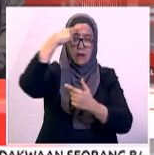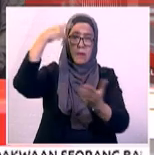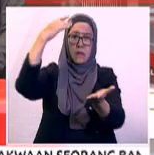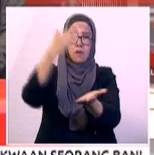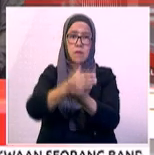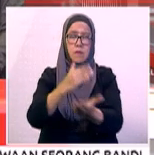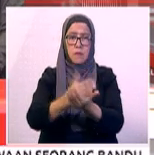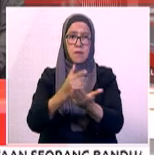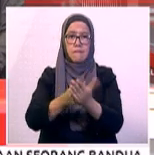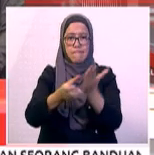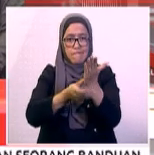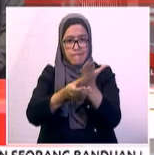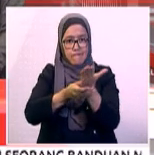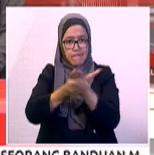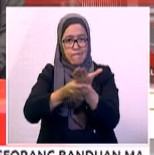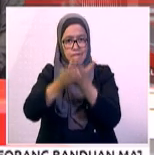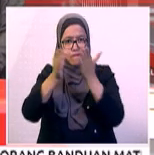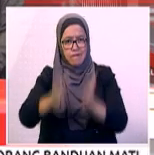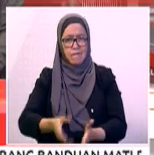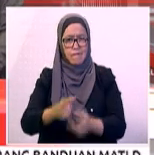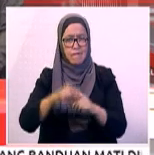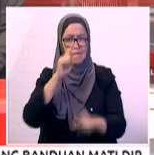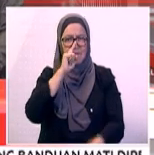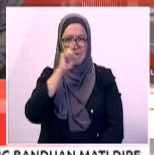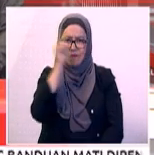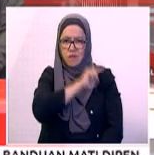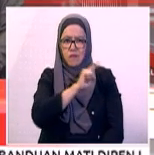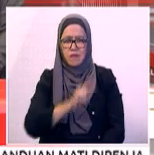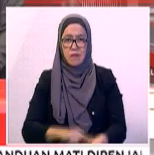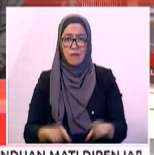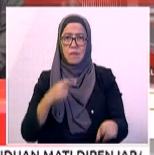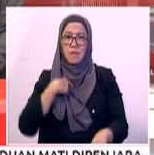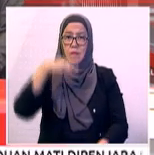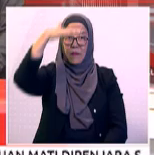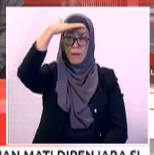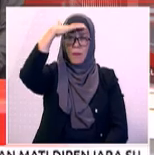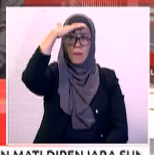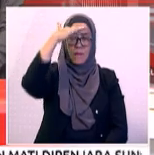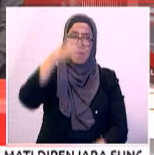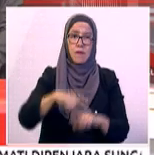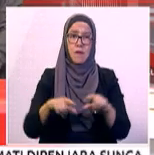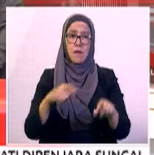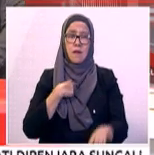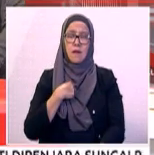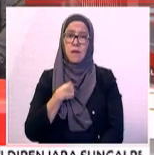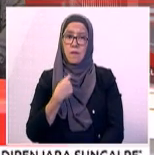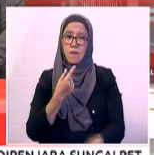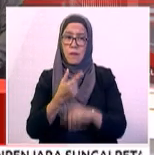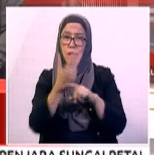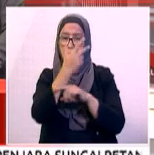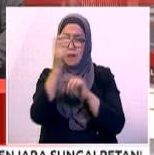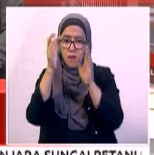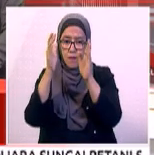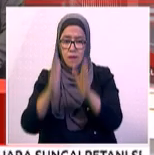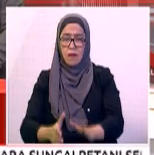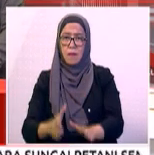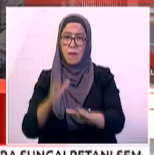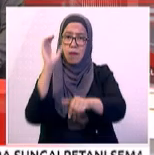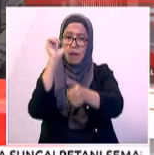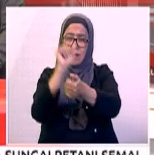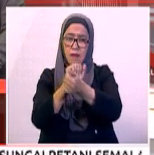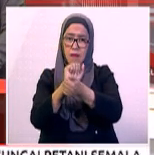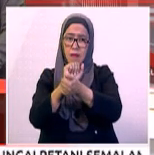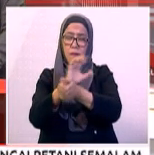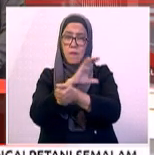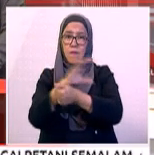Di Johor, 381 individu ditahan di bawah Akta Dadah Berbahaya 1952 dan Akta